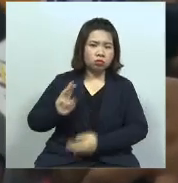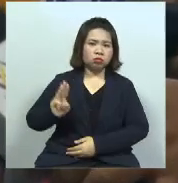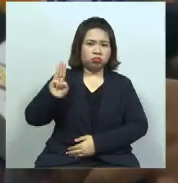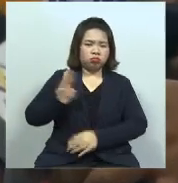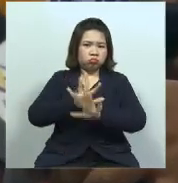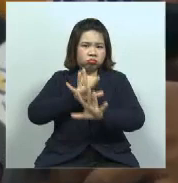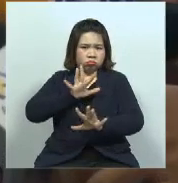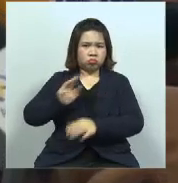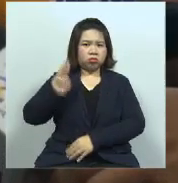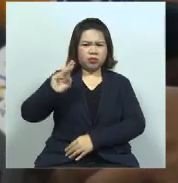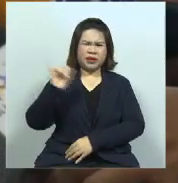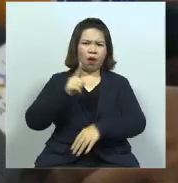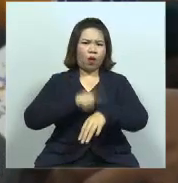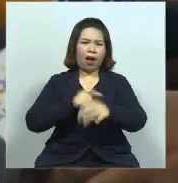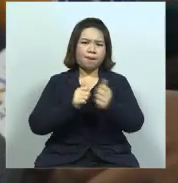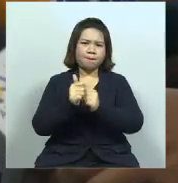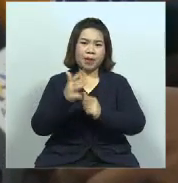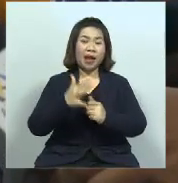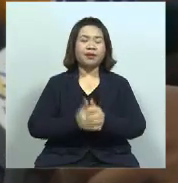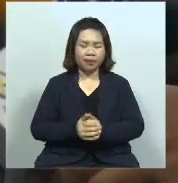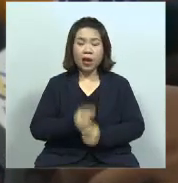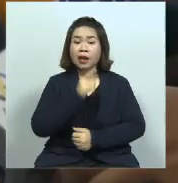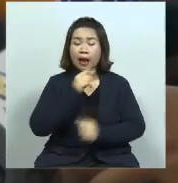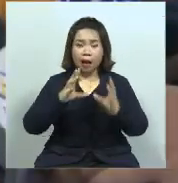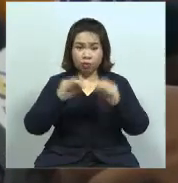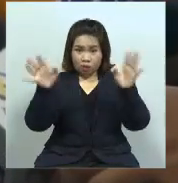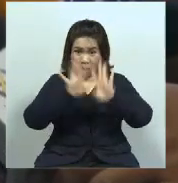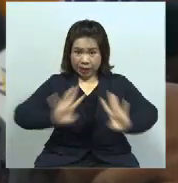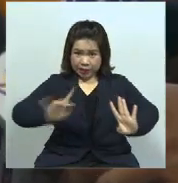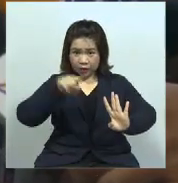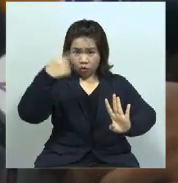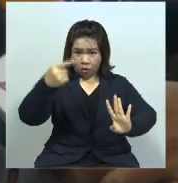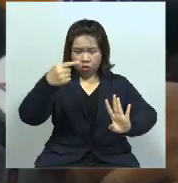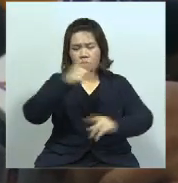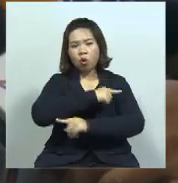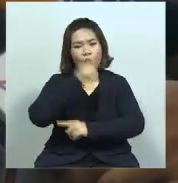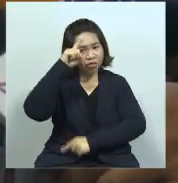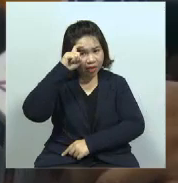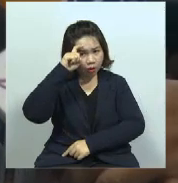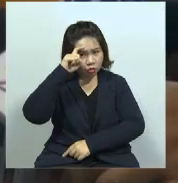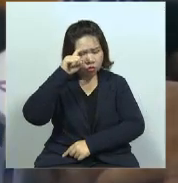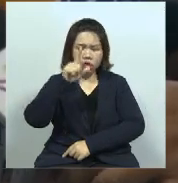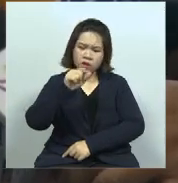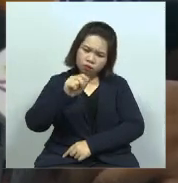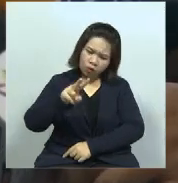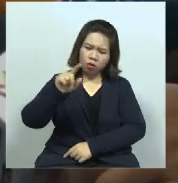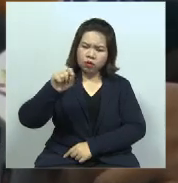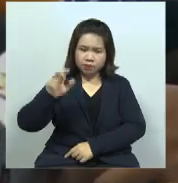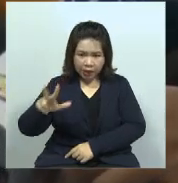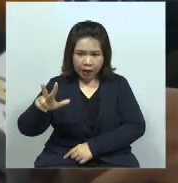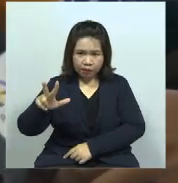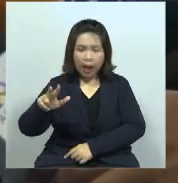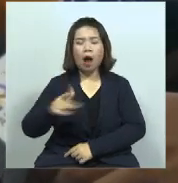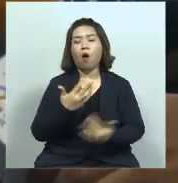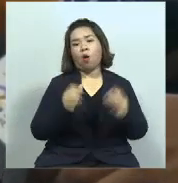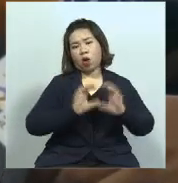าณได้ทันเชื่อว่าไม่ทันเมื่อไม่ทันการประชุมอาเซียนมันเกิดแล้วล่ะวันเสาร์ที่22อาทิตย์23ก็เป็นเรื่องของรัฐบาล